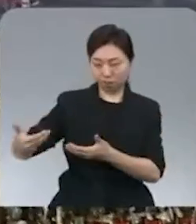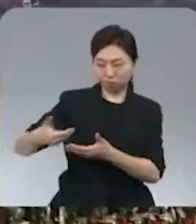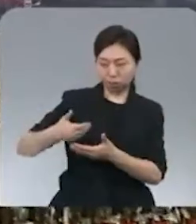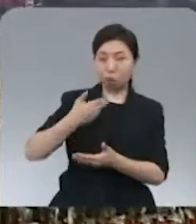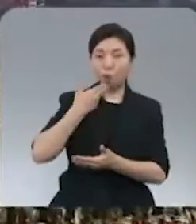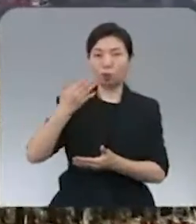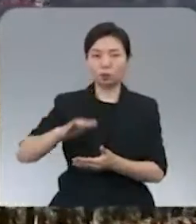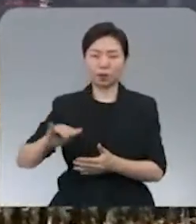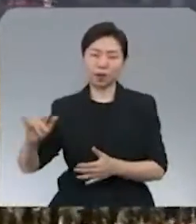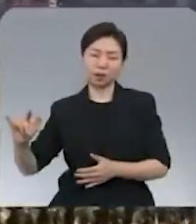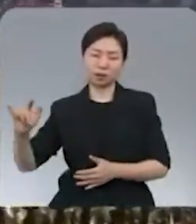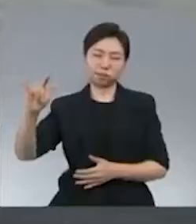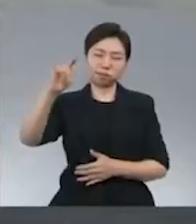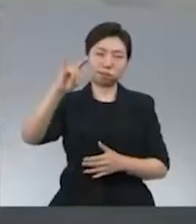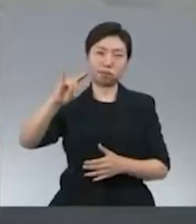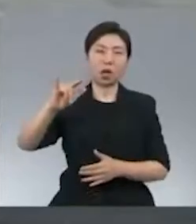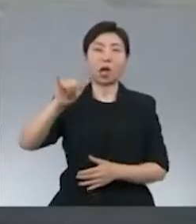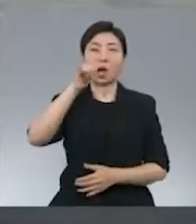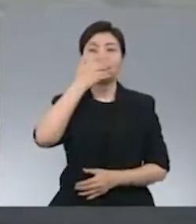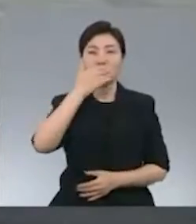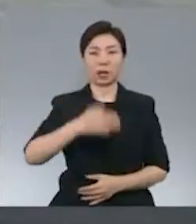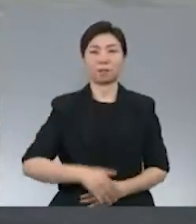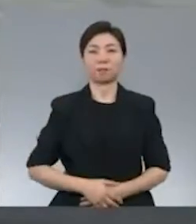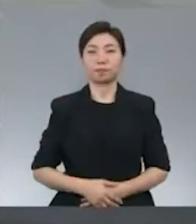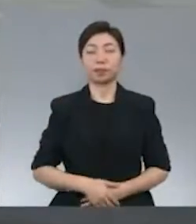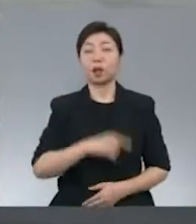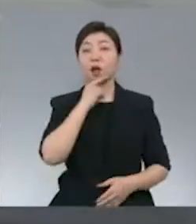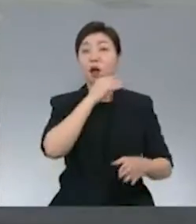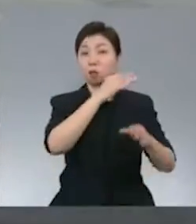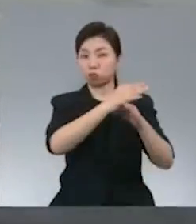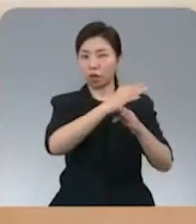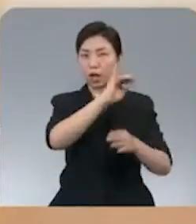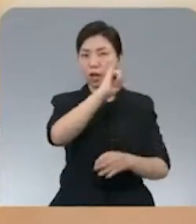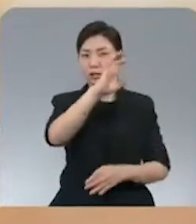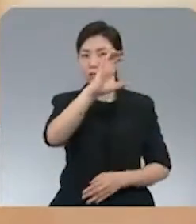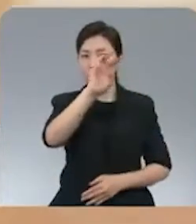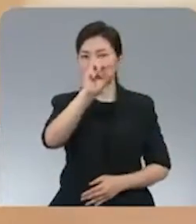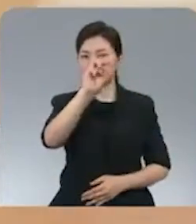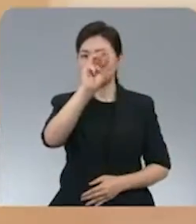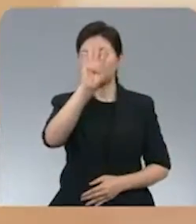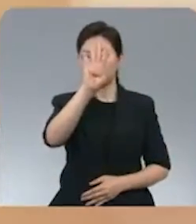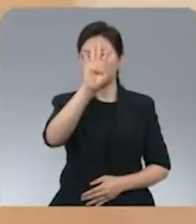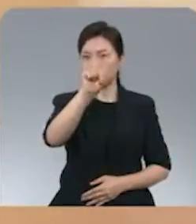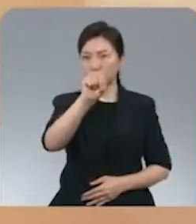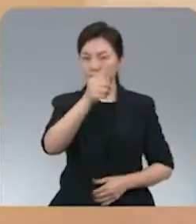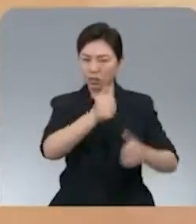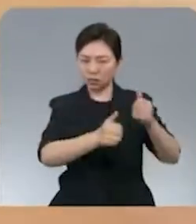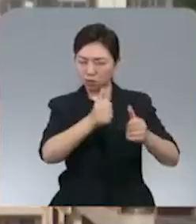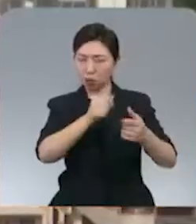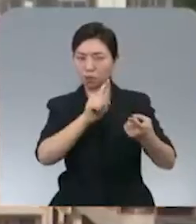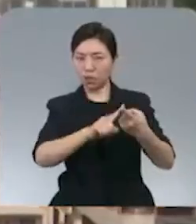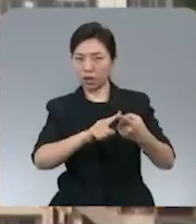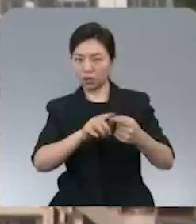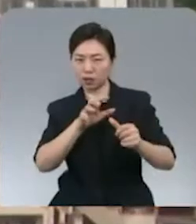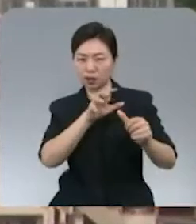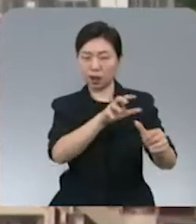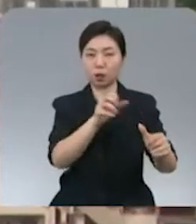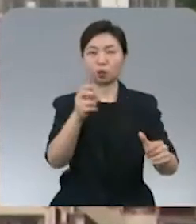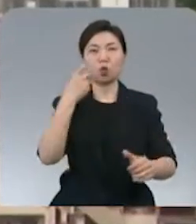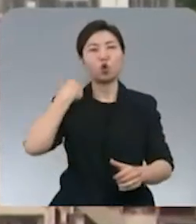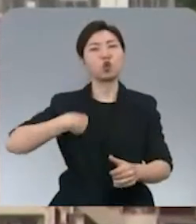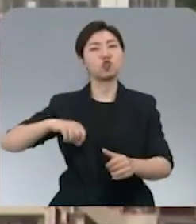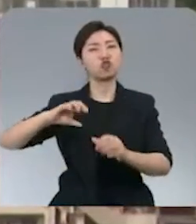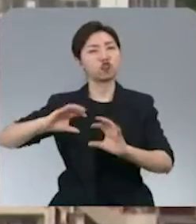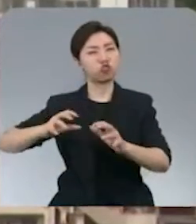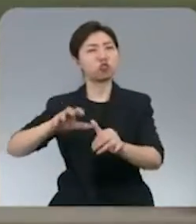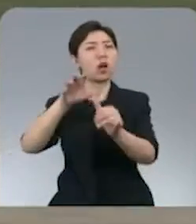es darin heißt es der start einer interkontinentalrakete durch nordkorea stelle einen dreisten verstoß gegen